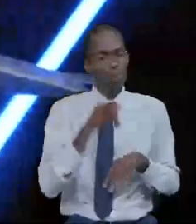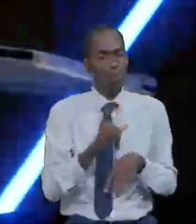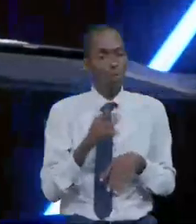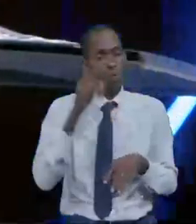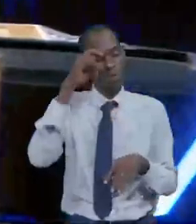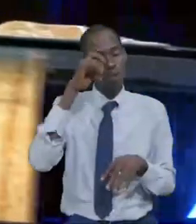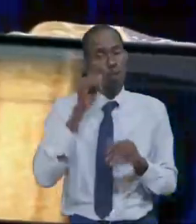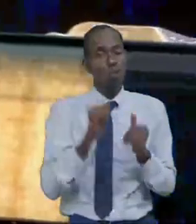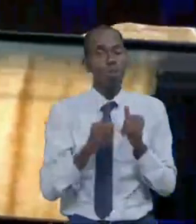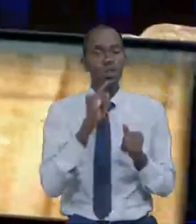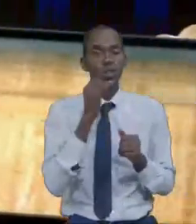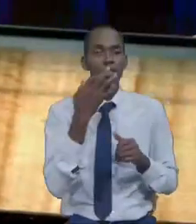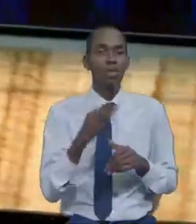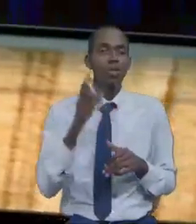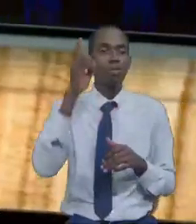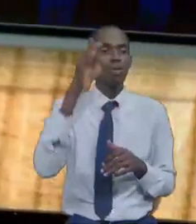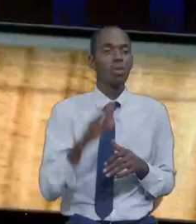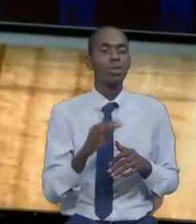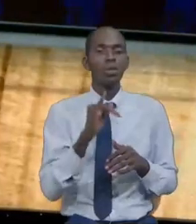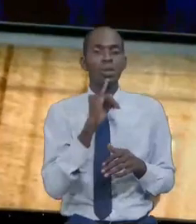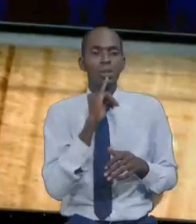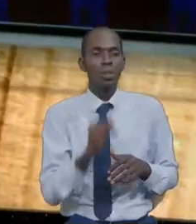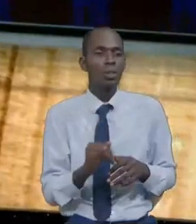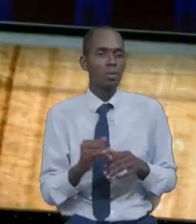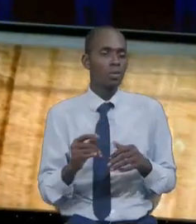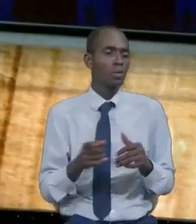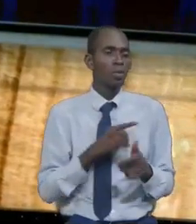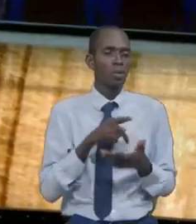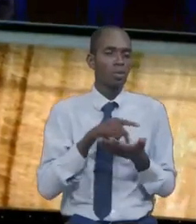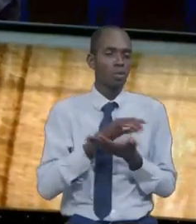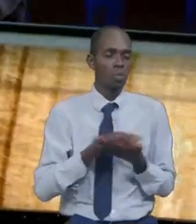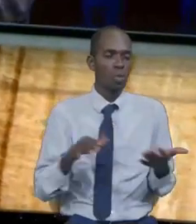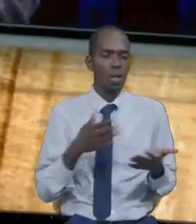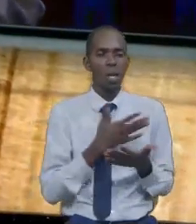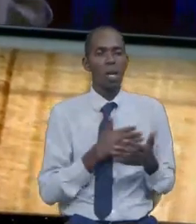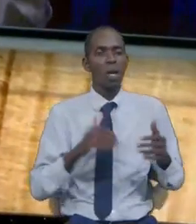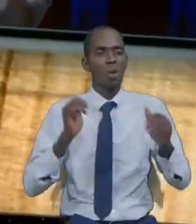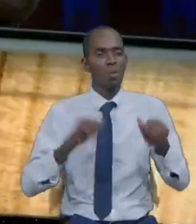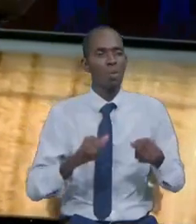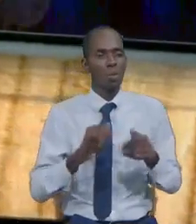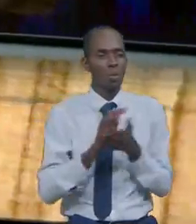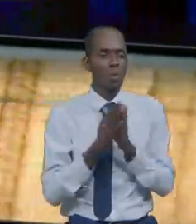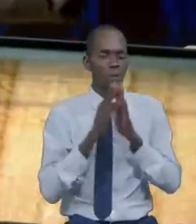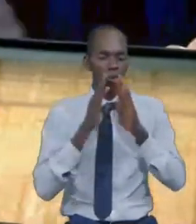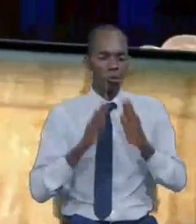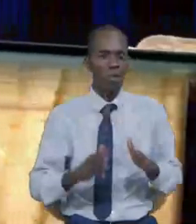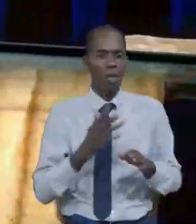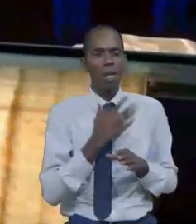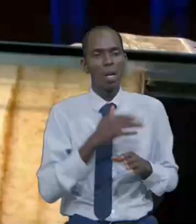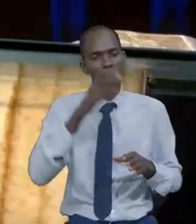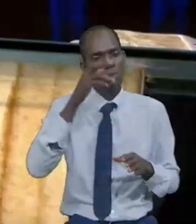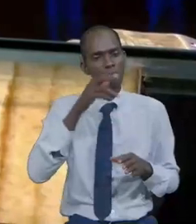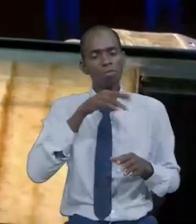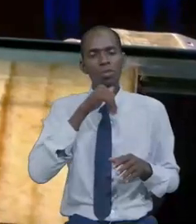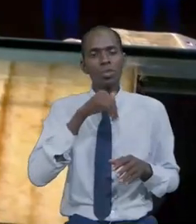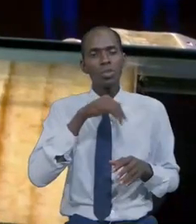Dieu est pure, est d'abord pure et incorruptible. Tu désires la